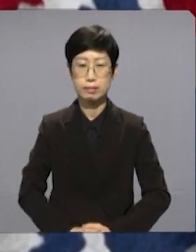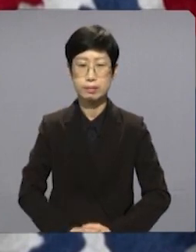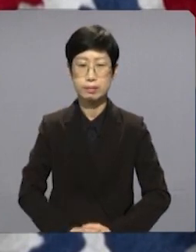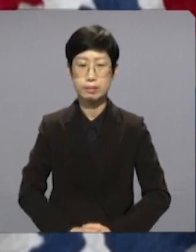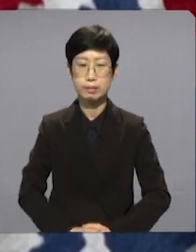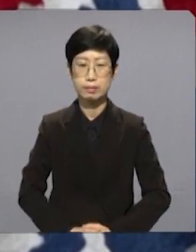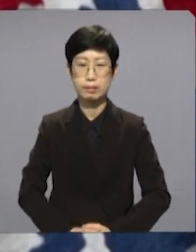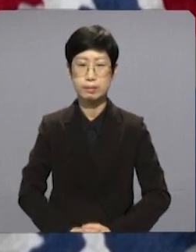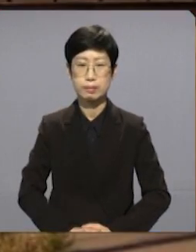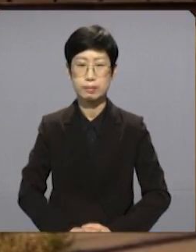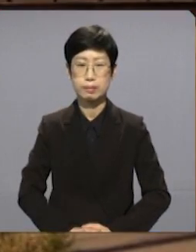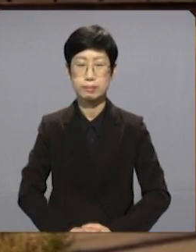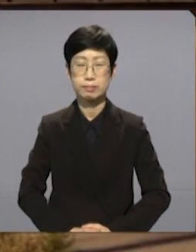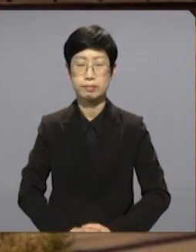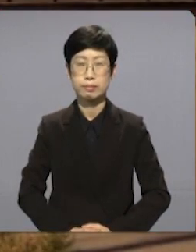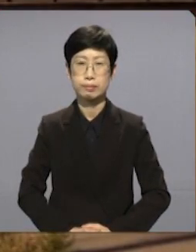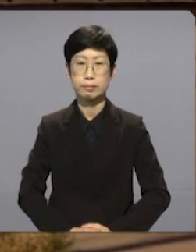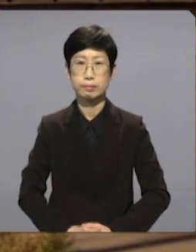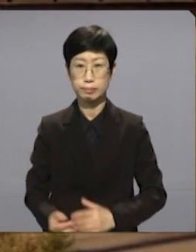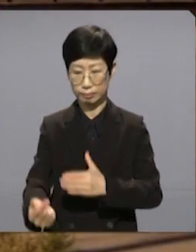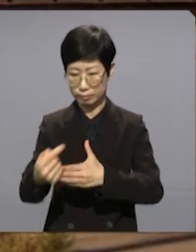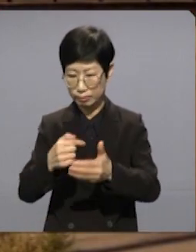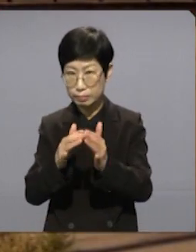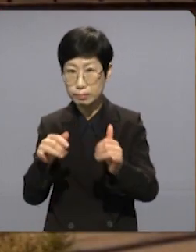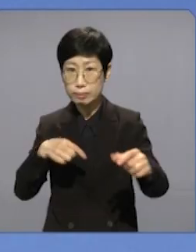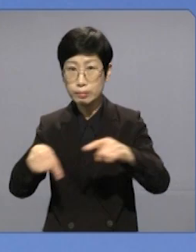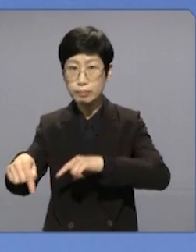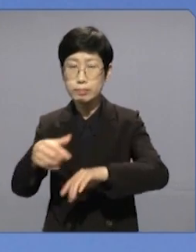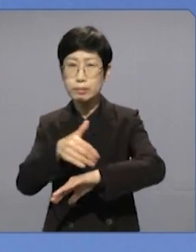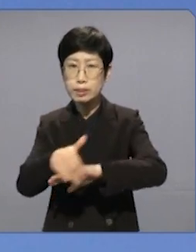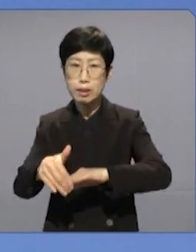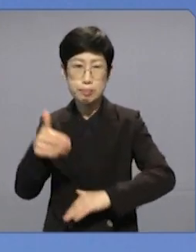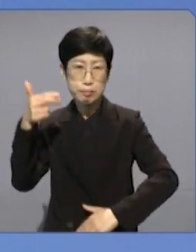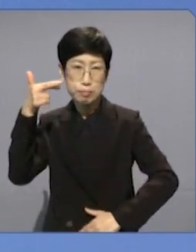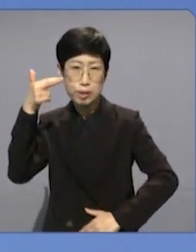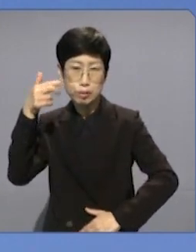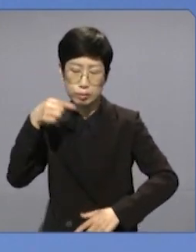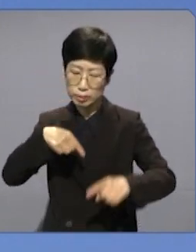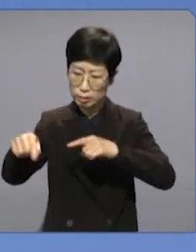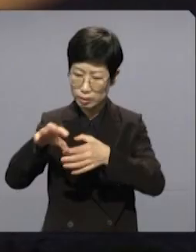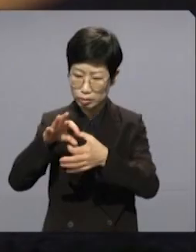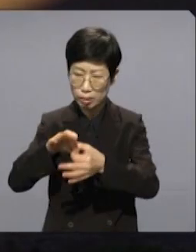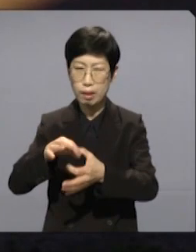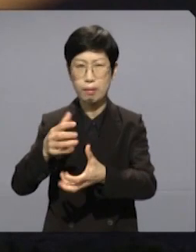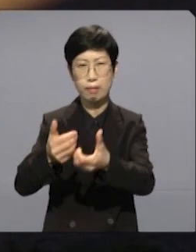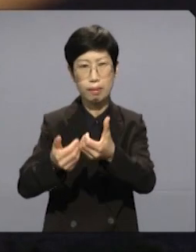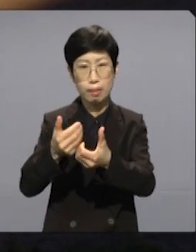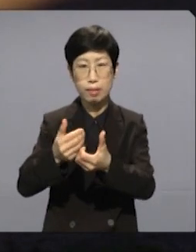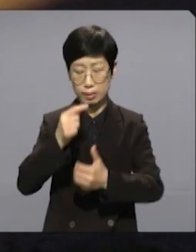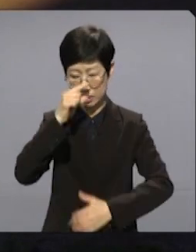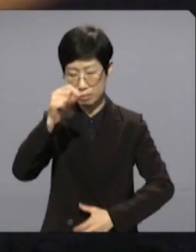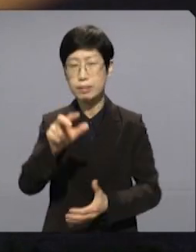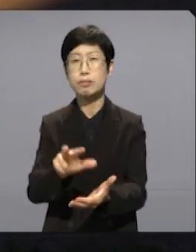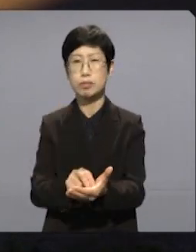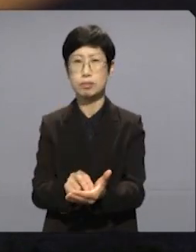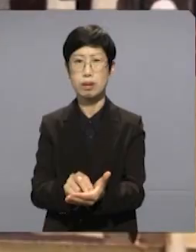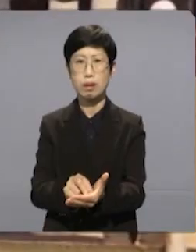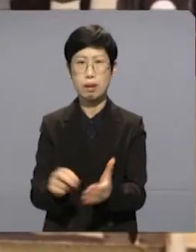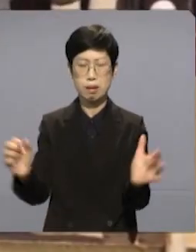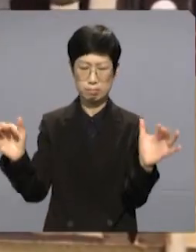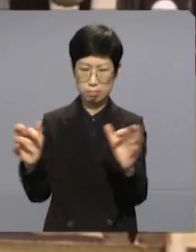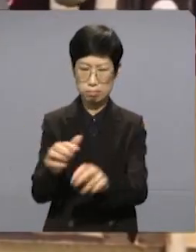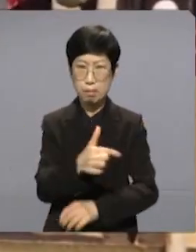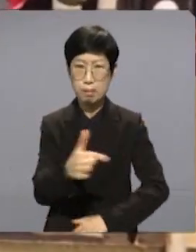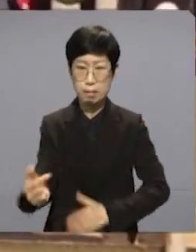to cross again. 이민자 정책은 미국의 예민한 정치적 사안. 밀려드는 불법 이민자들을 어떻게